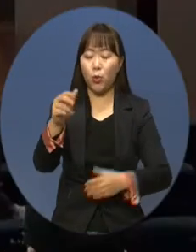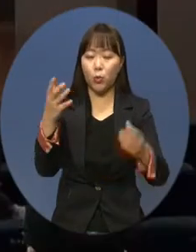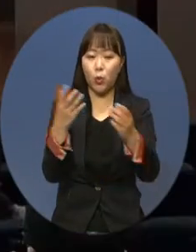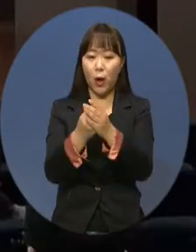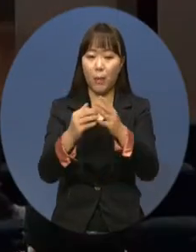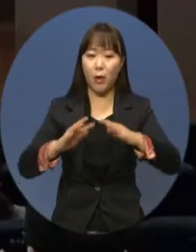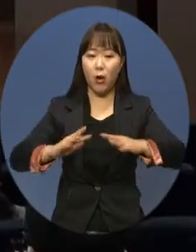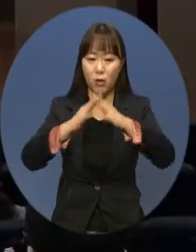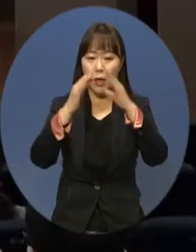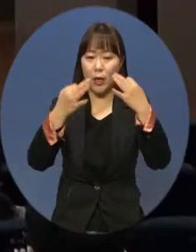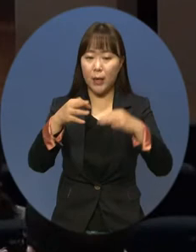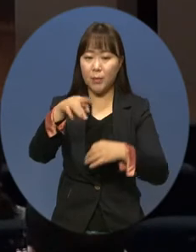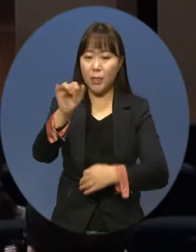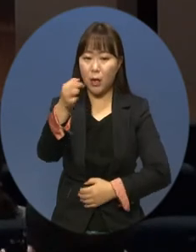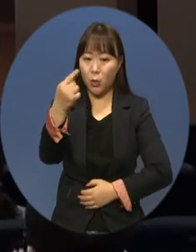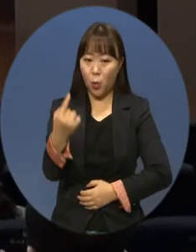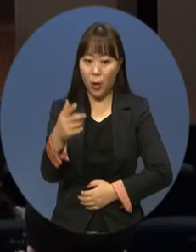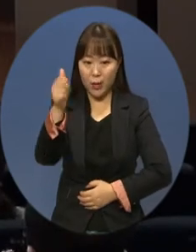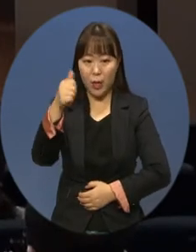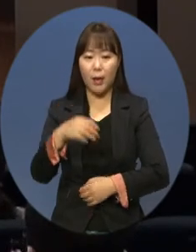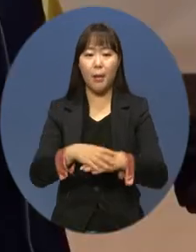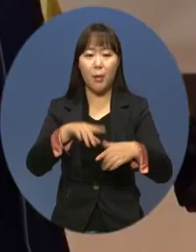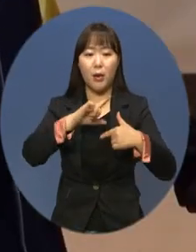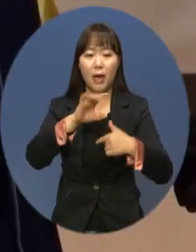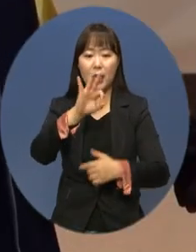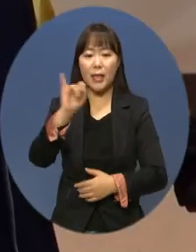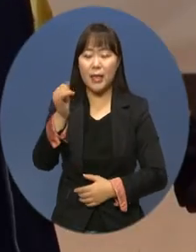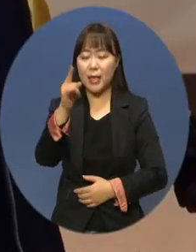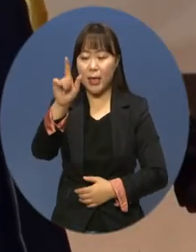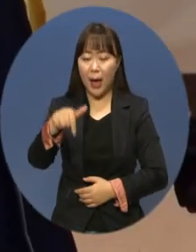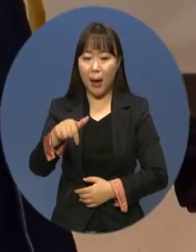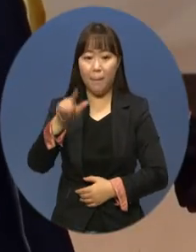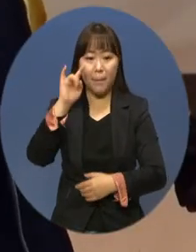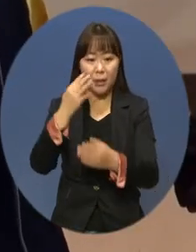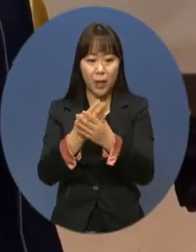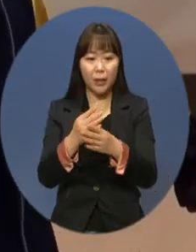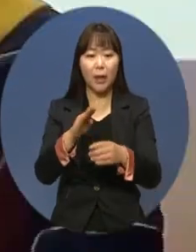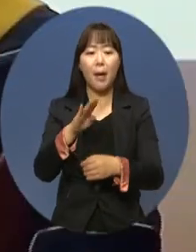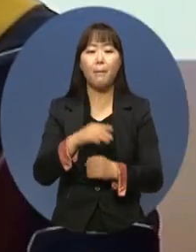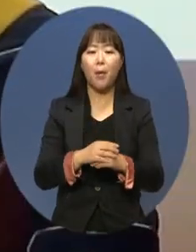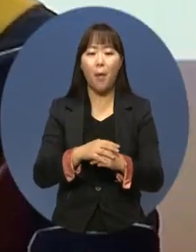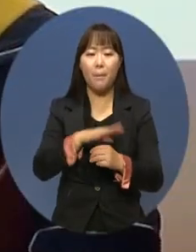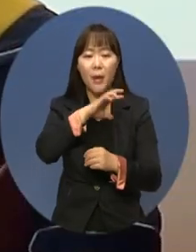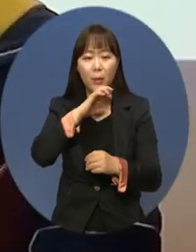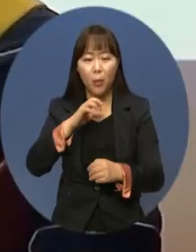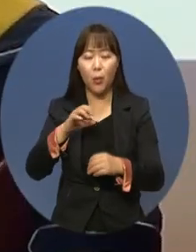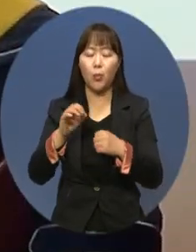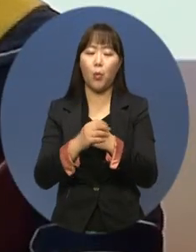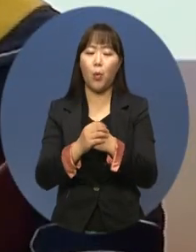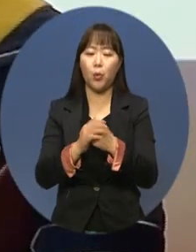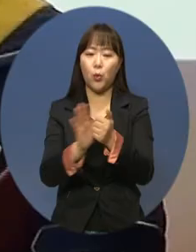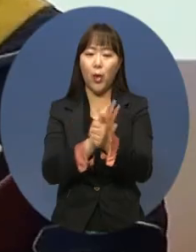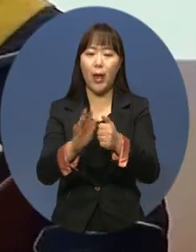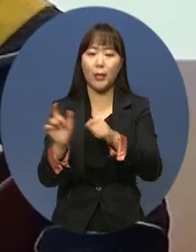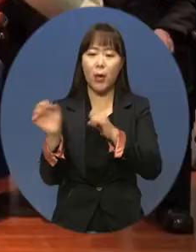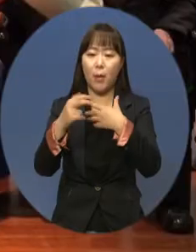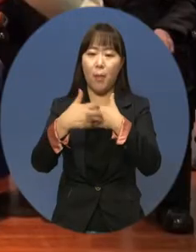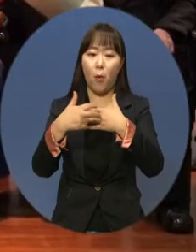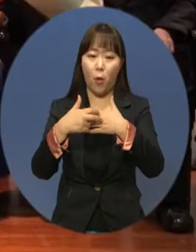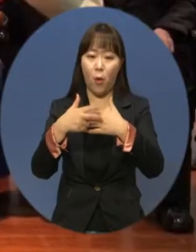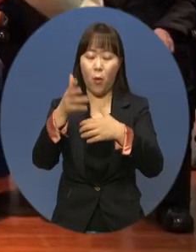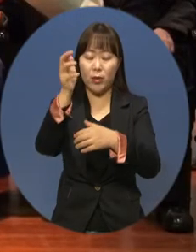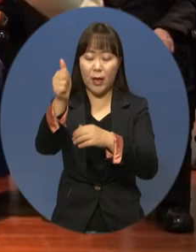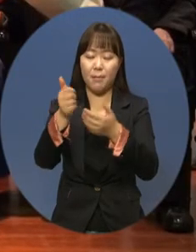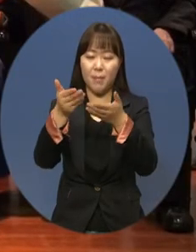김찬호 회장이 명 의 이학박사 는 베드로 요양 재활 병원 김대진 원장이 받았습니다 복지